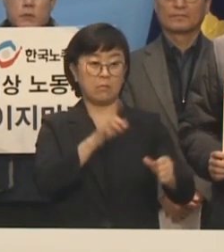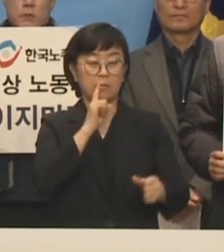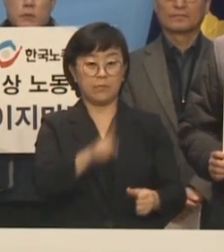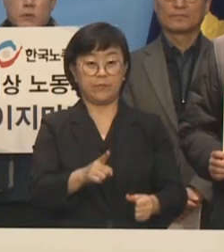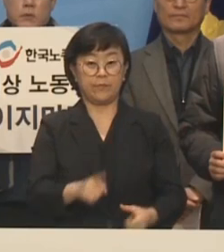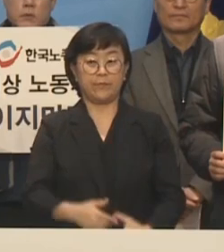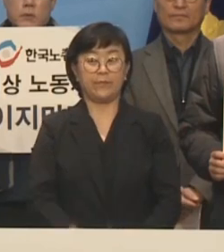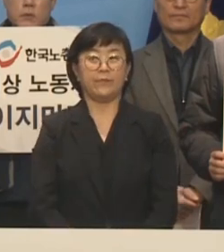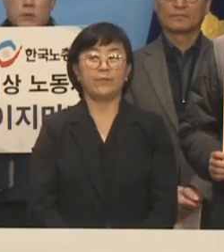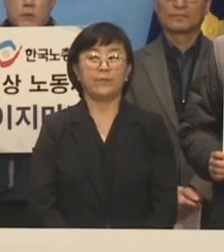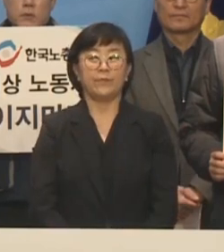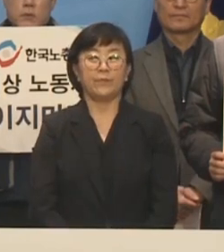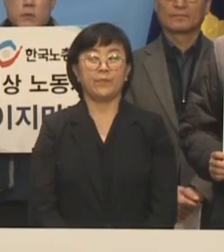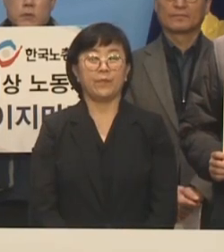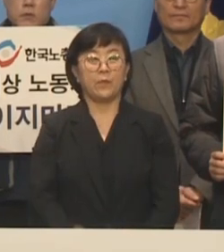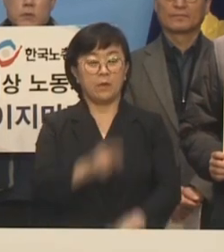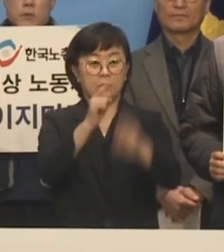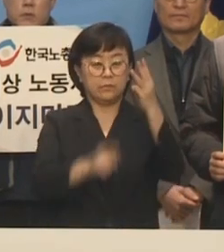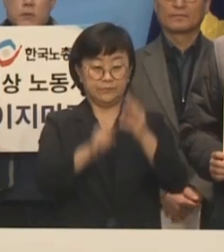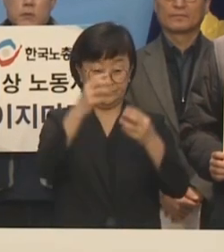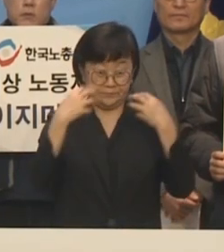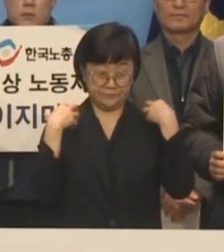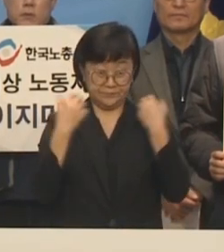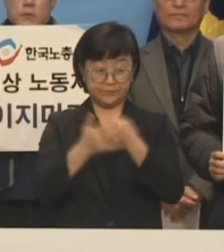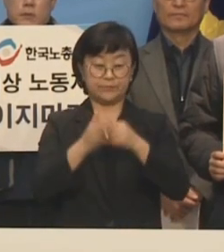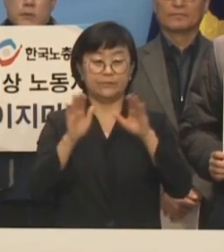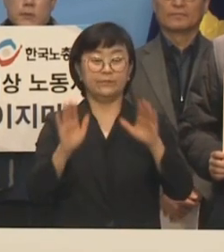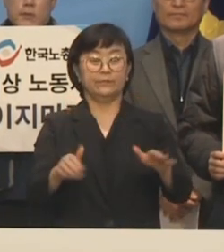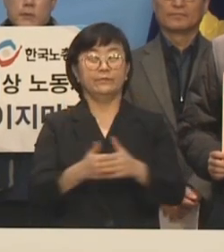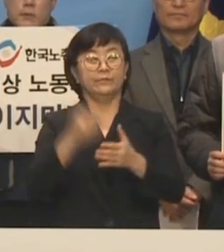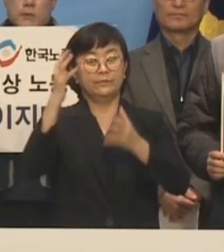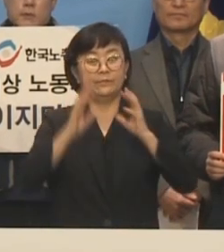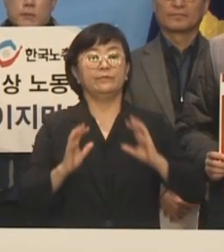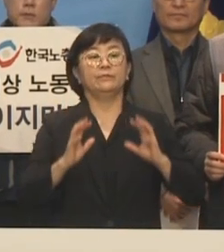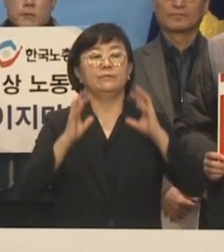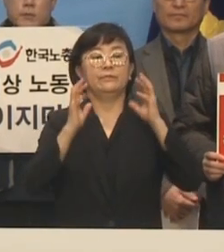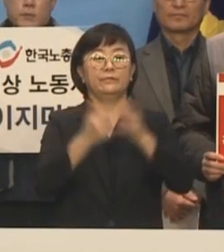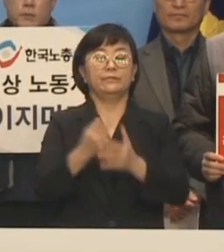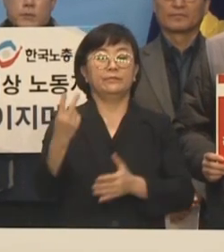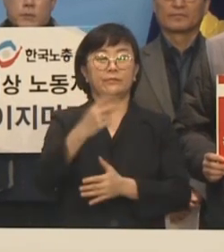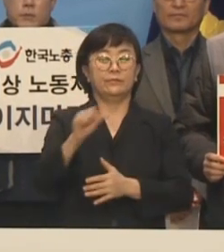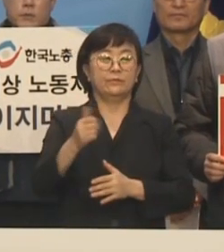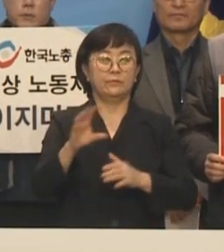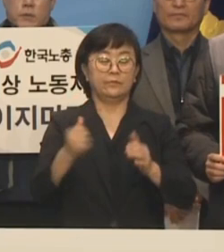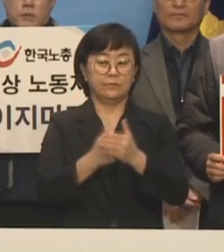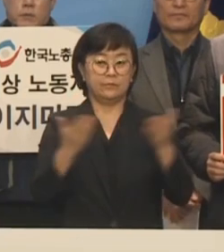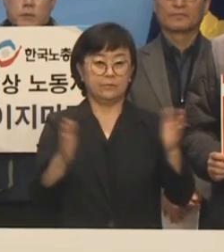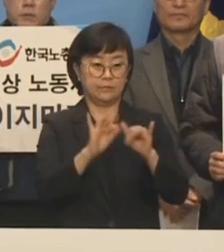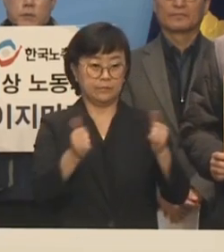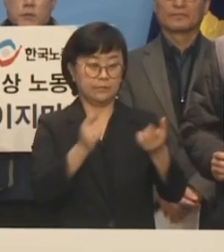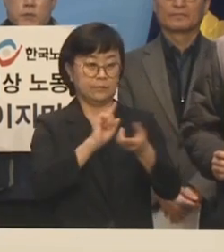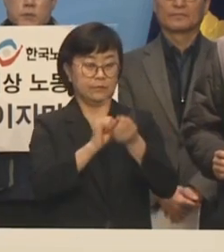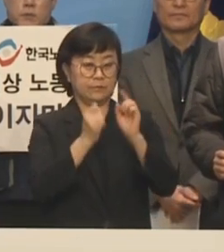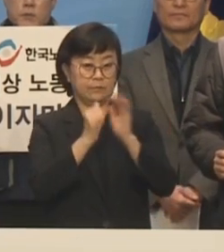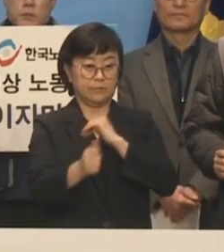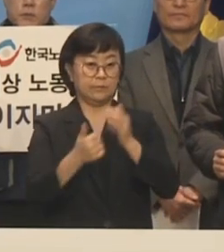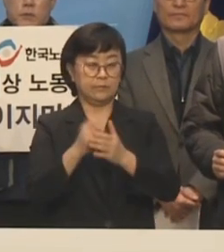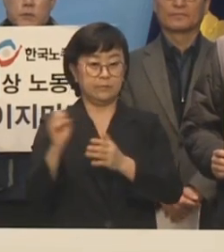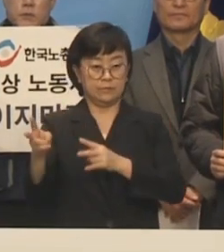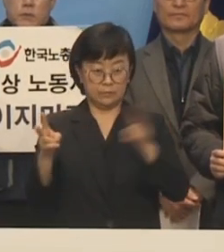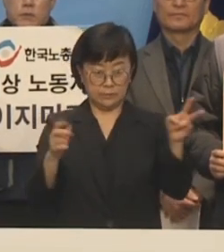없는 것입니까? 윤석열 정부는 오늘 대한민국 2,500만 노동자들을 대표하는